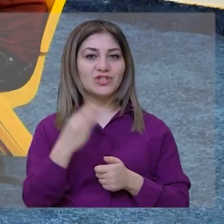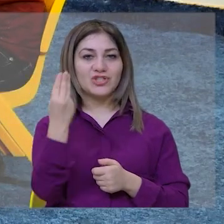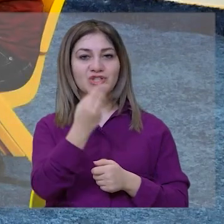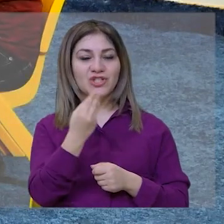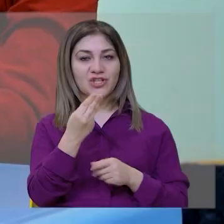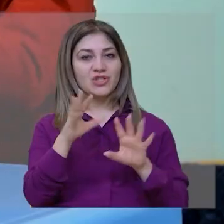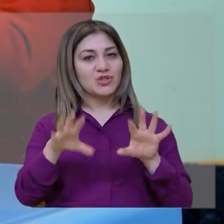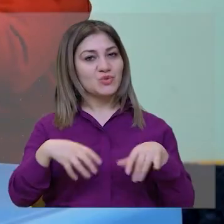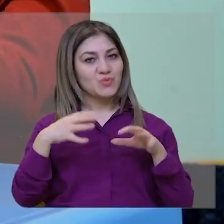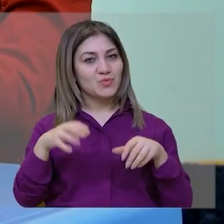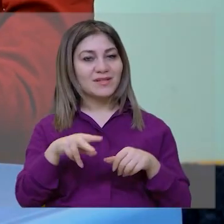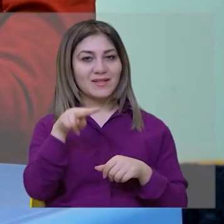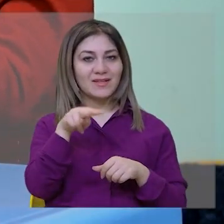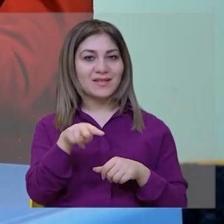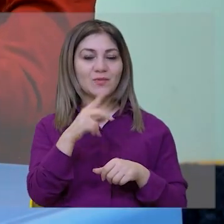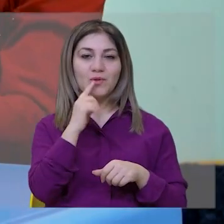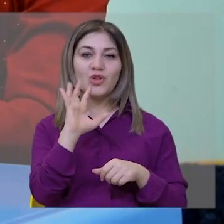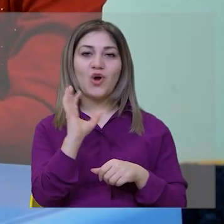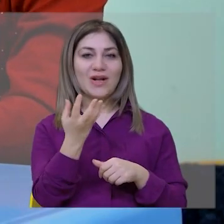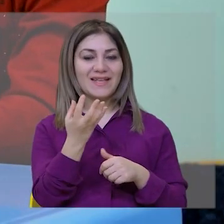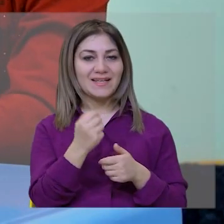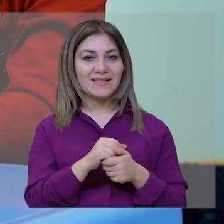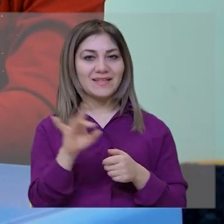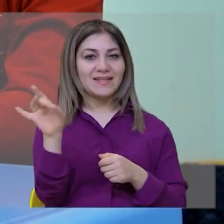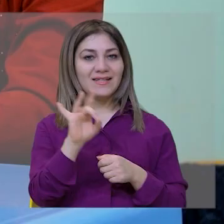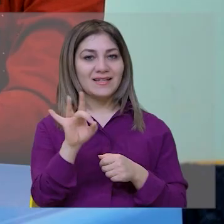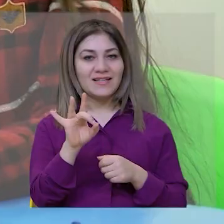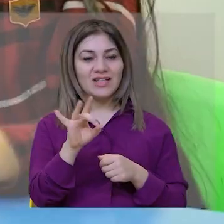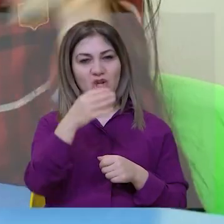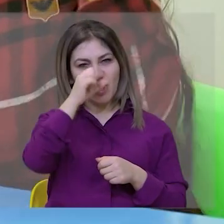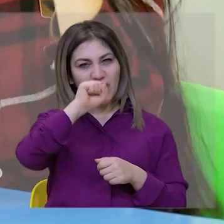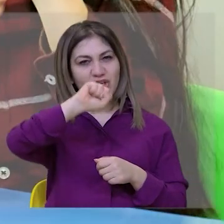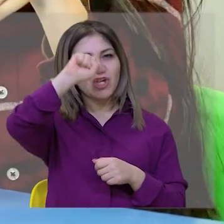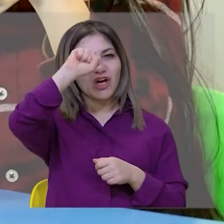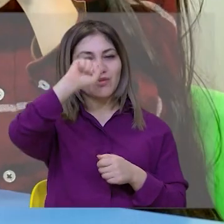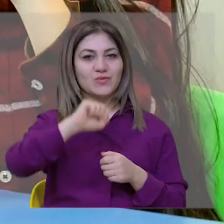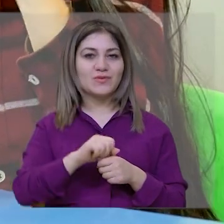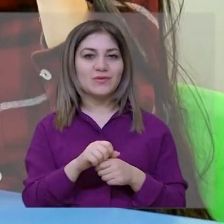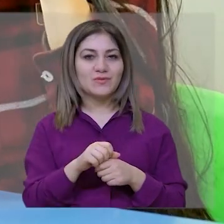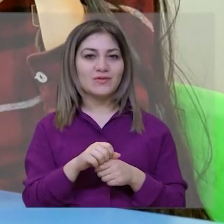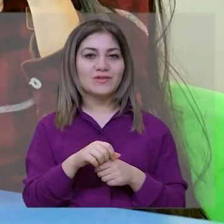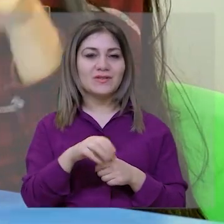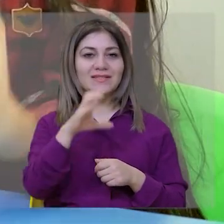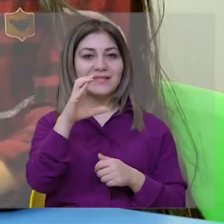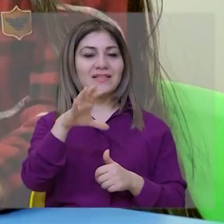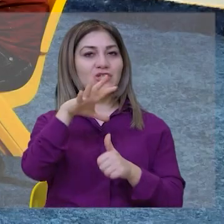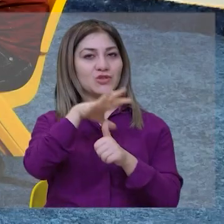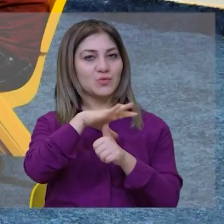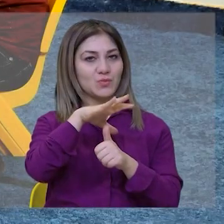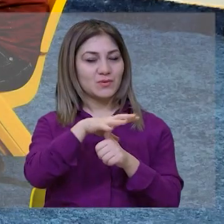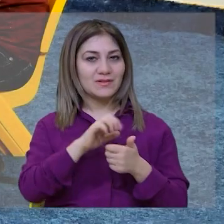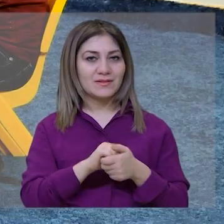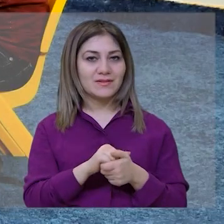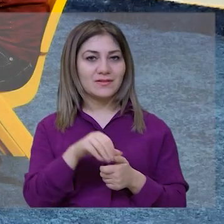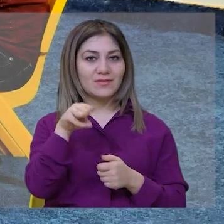հիմա դու։ Լ Լոլիկ։ Ապրես։ Ռ Ռնգեղջյուր։ Կեցես։ Ս Սուն։ Ճիշտ է։